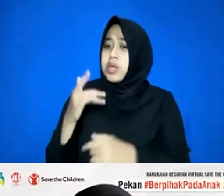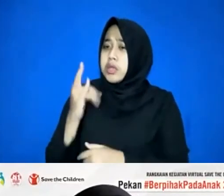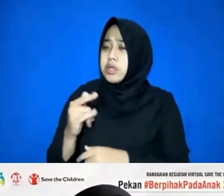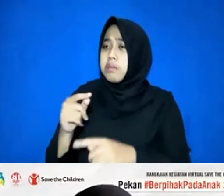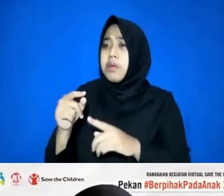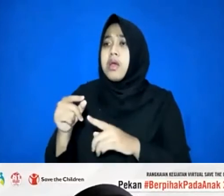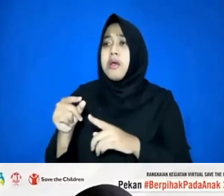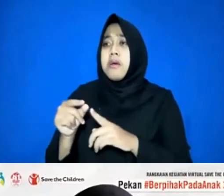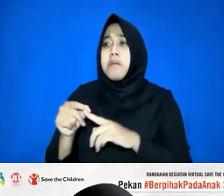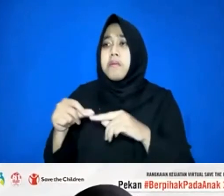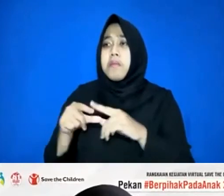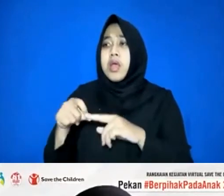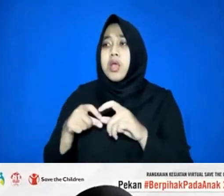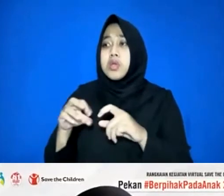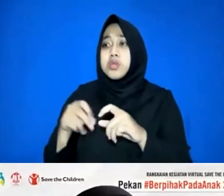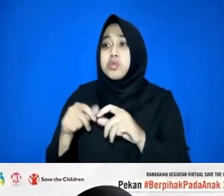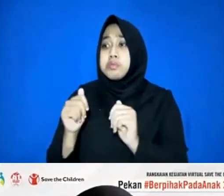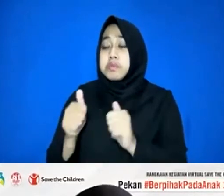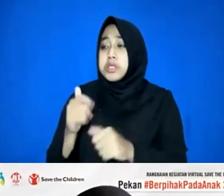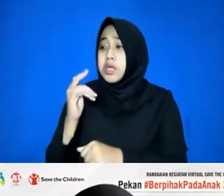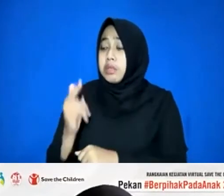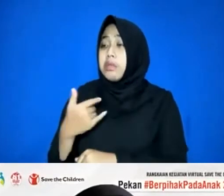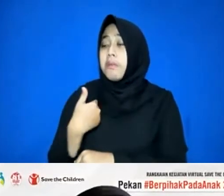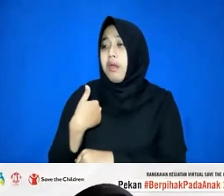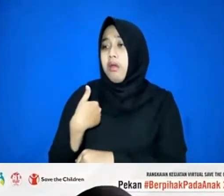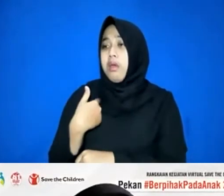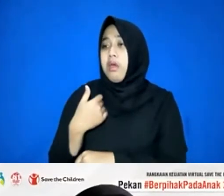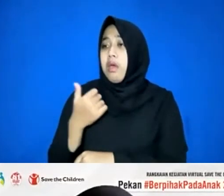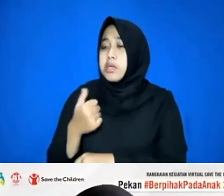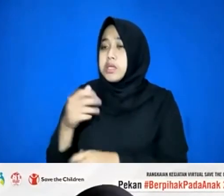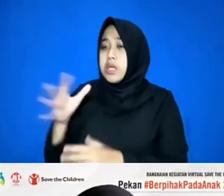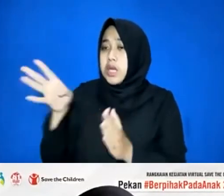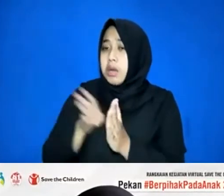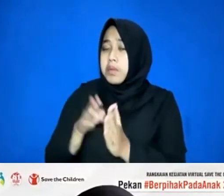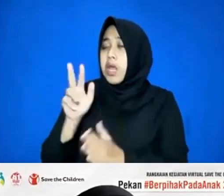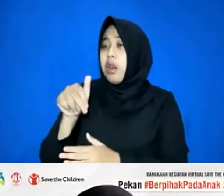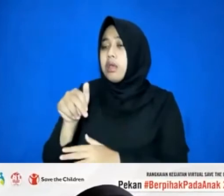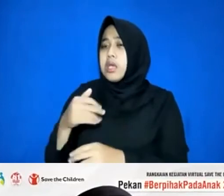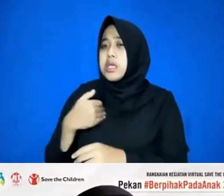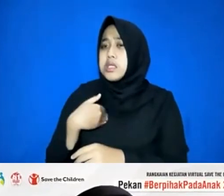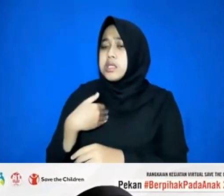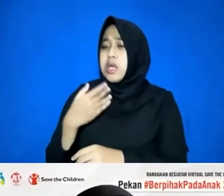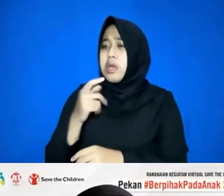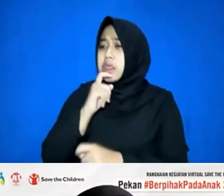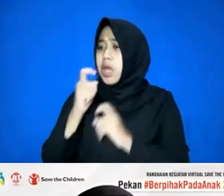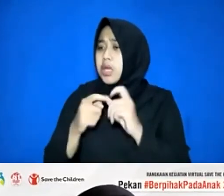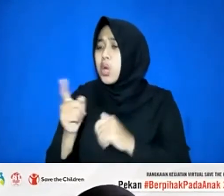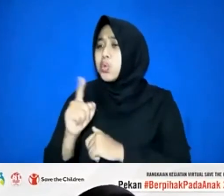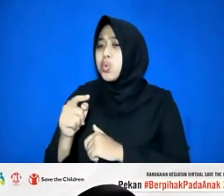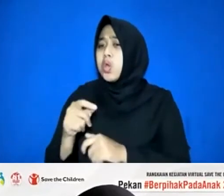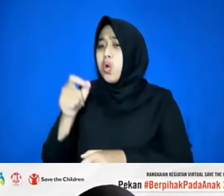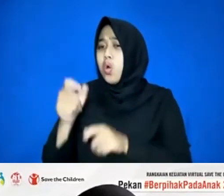itu bisa tetap ada gitu, bisa dilampirkan juga. Dan sempat saya juga menanyakan ke